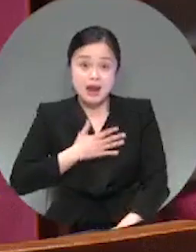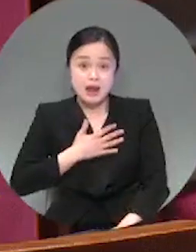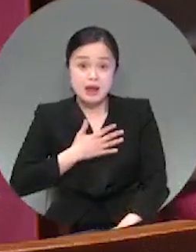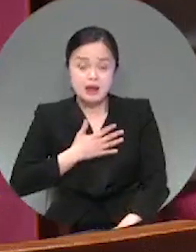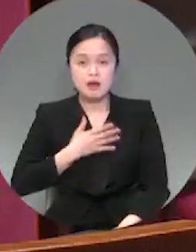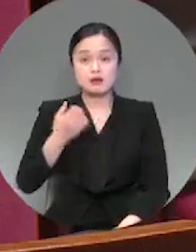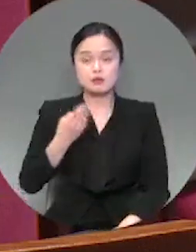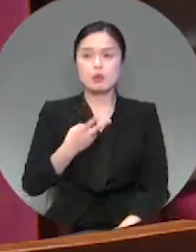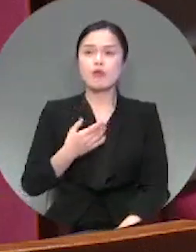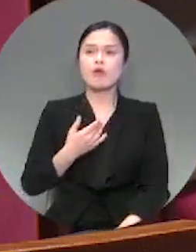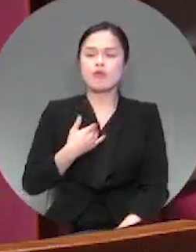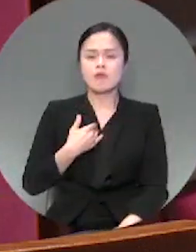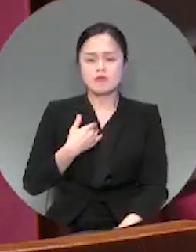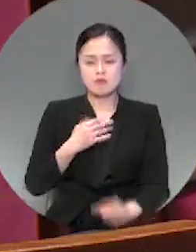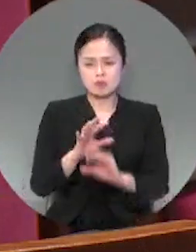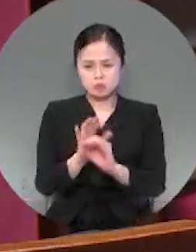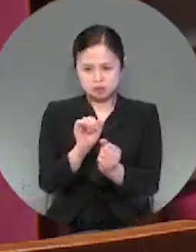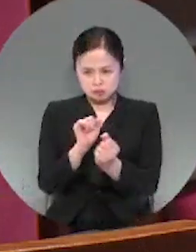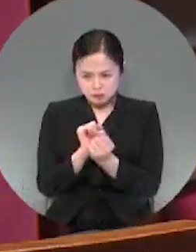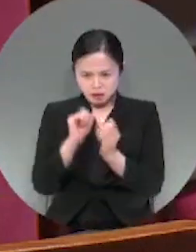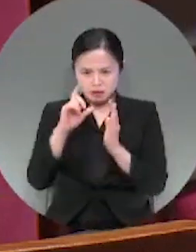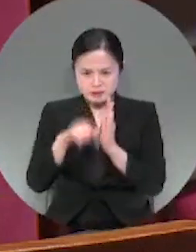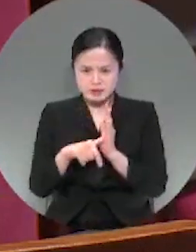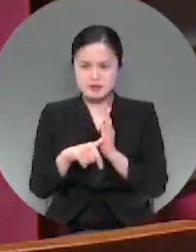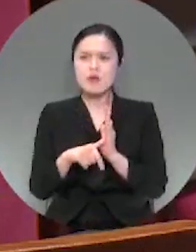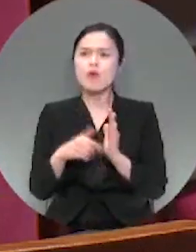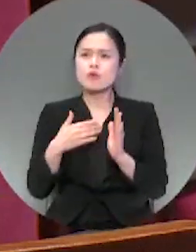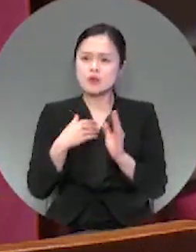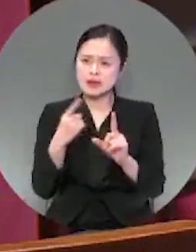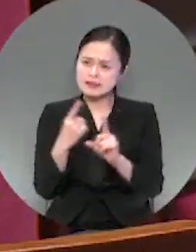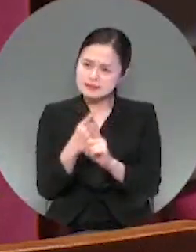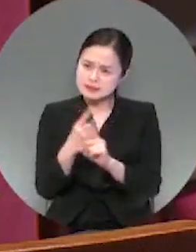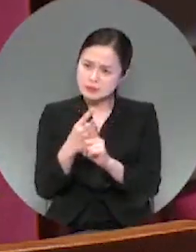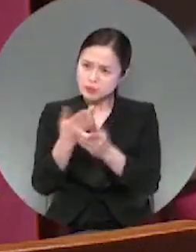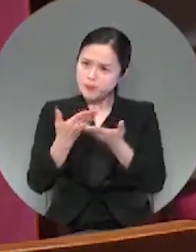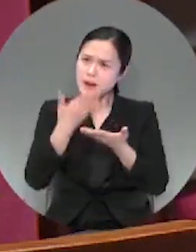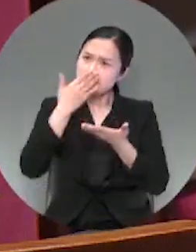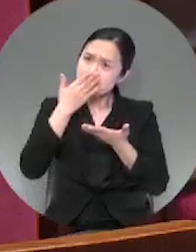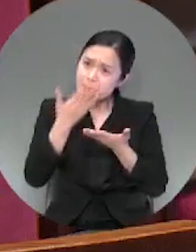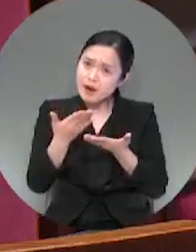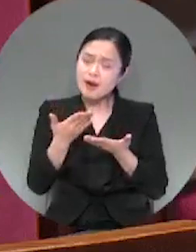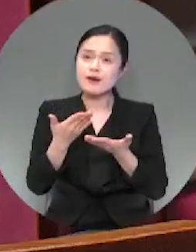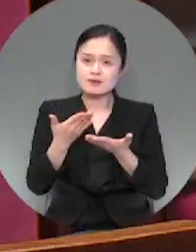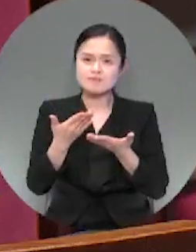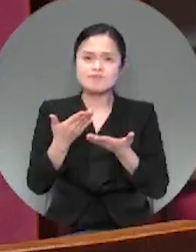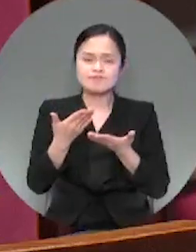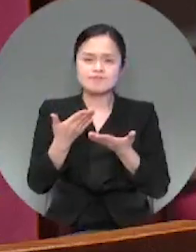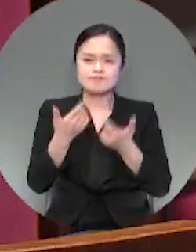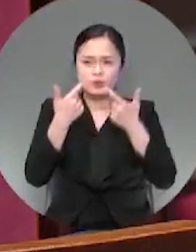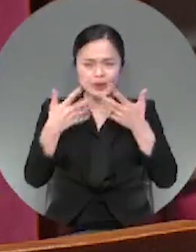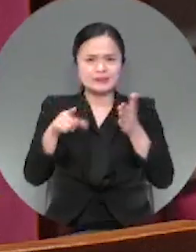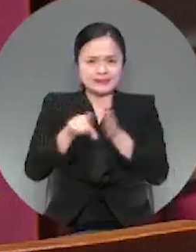치료를 받을 수 있다는 안도감을 가질 수 있다면 충분히 이건 극복 가능하리라고 보는데